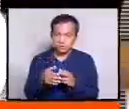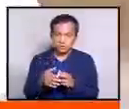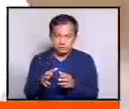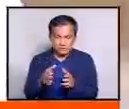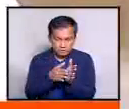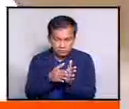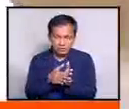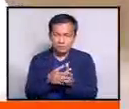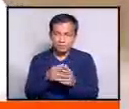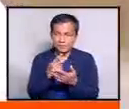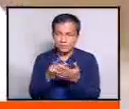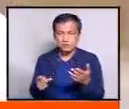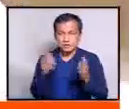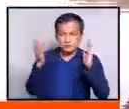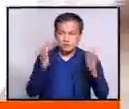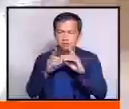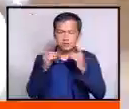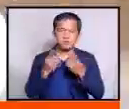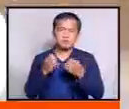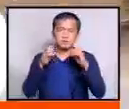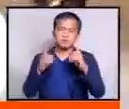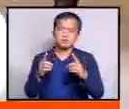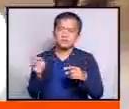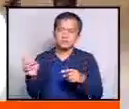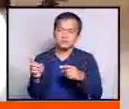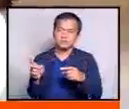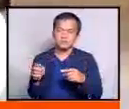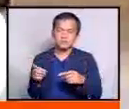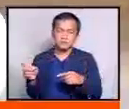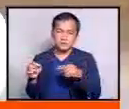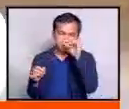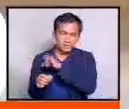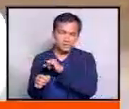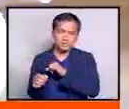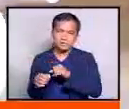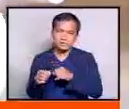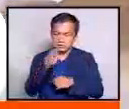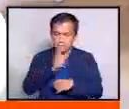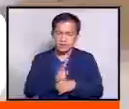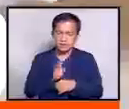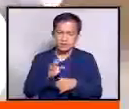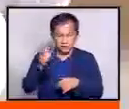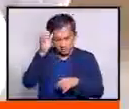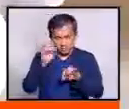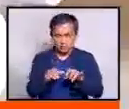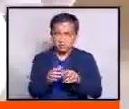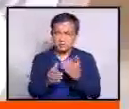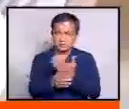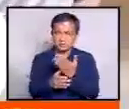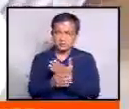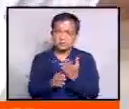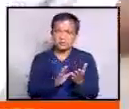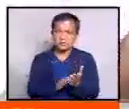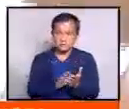property services ng DepEd para ito pang mga sira-sira ng computer na nakasasagabal na rin po sa